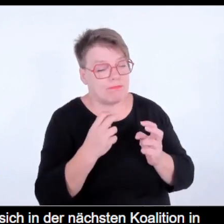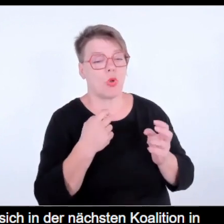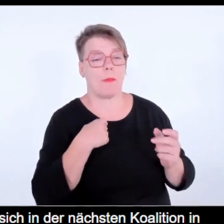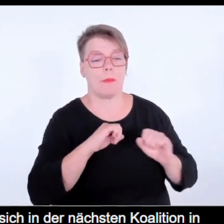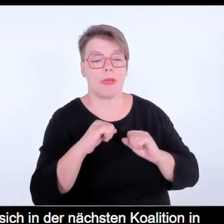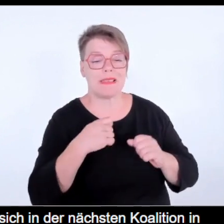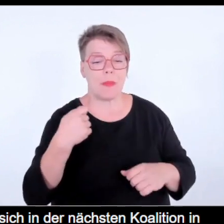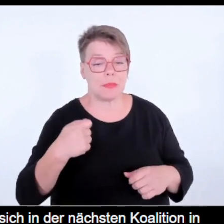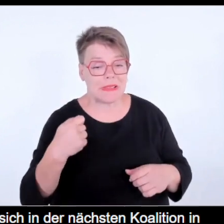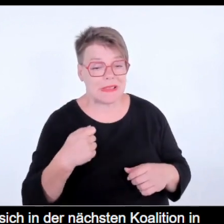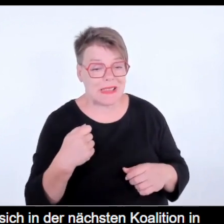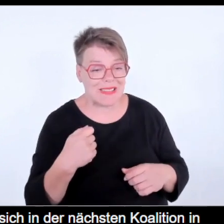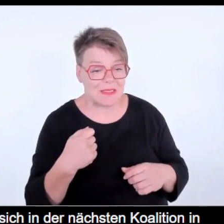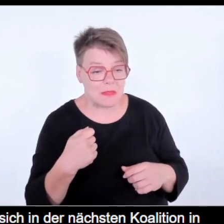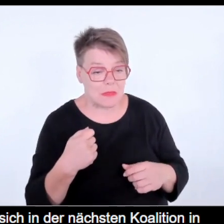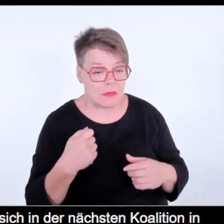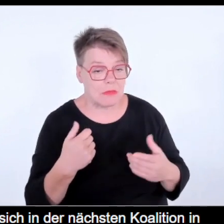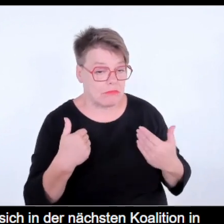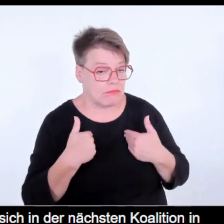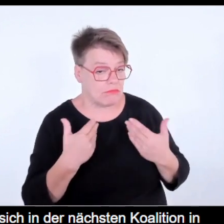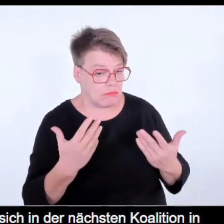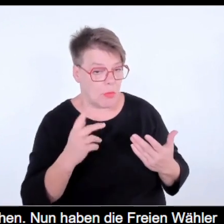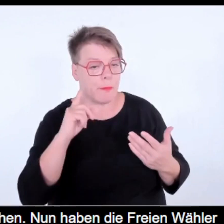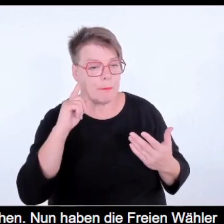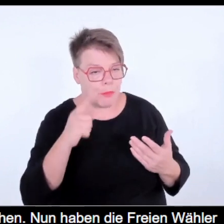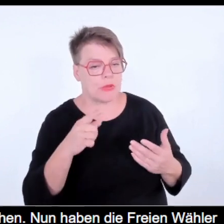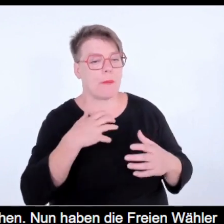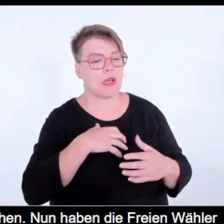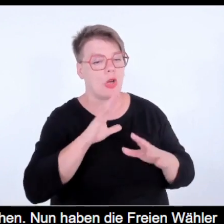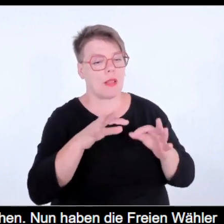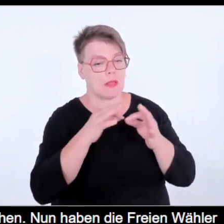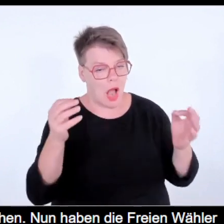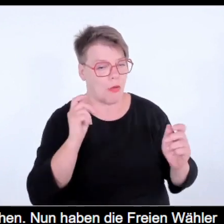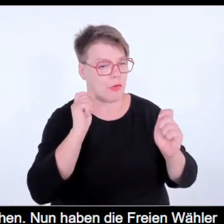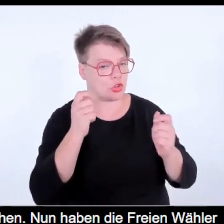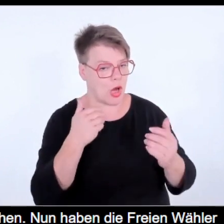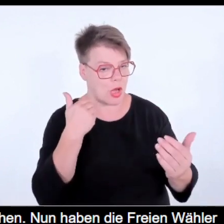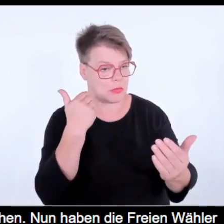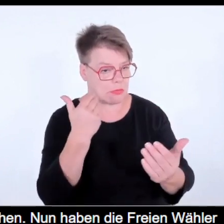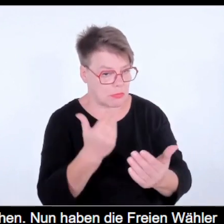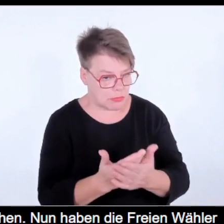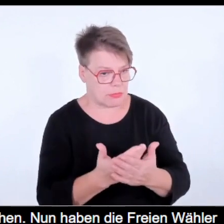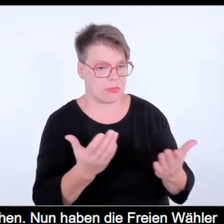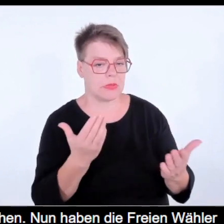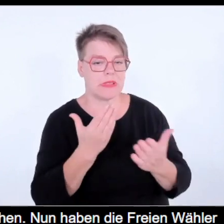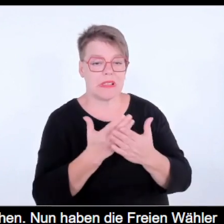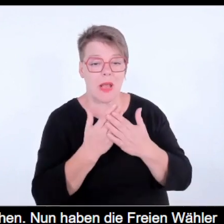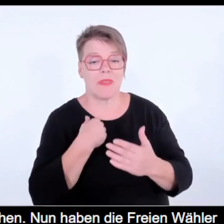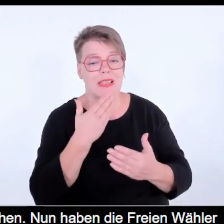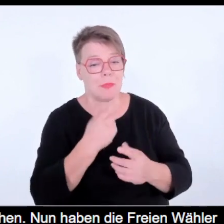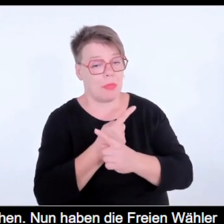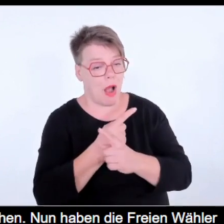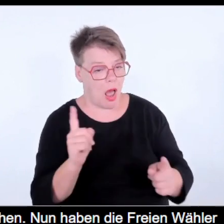für alle Parteien jetzt halt. Ich habe es selber nach jeder Umfrage freut sich der eine mehr und andere weniger. Das merkt man dann am Posten. Bestimmte Umfragen werden nicht gepostet,